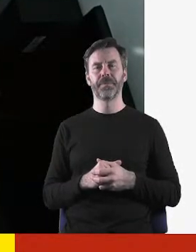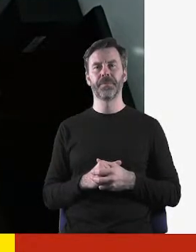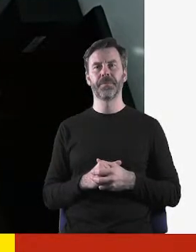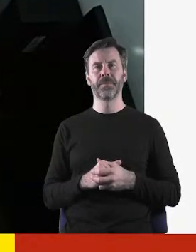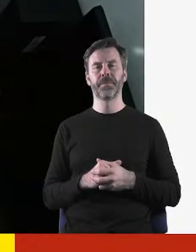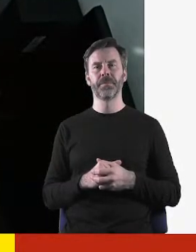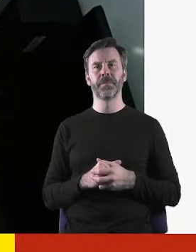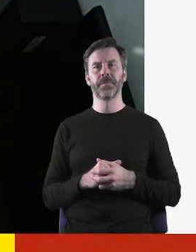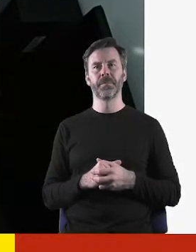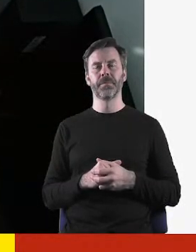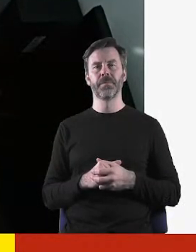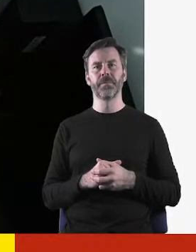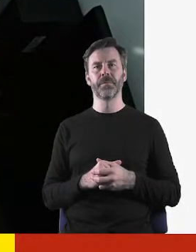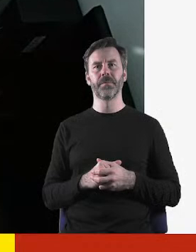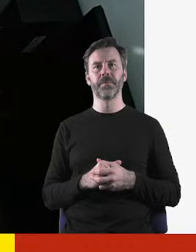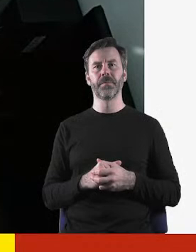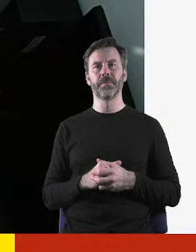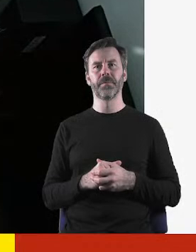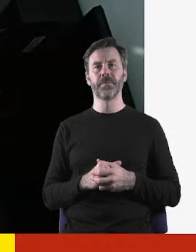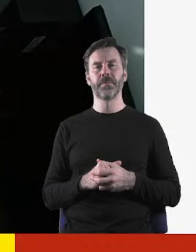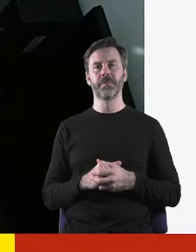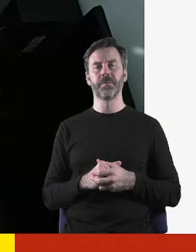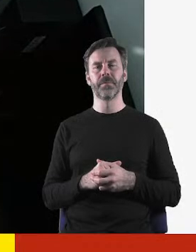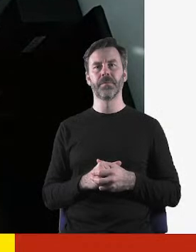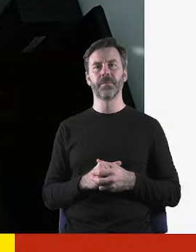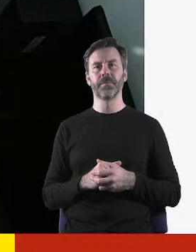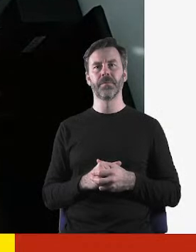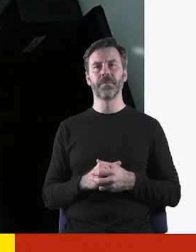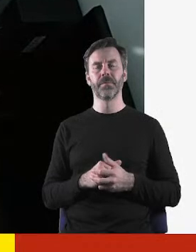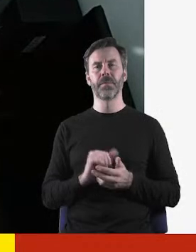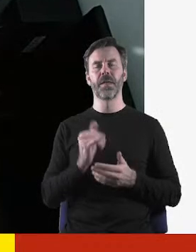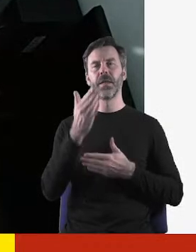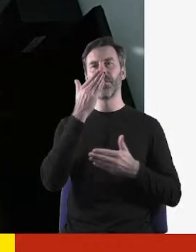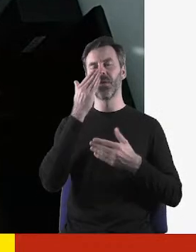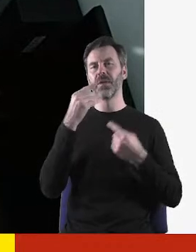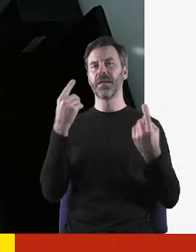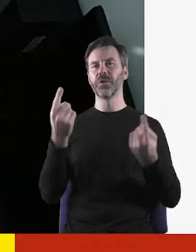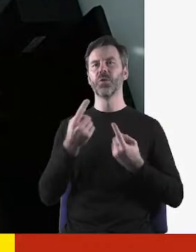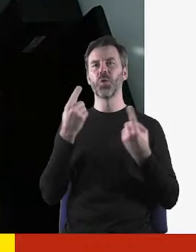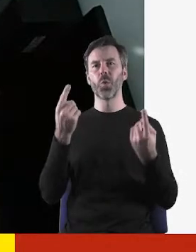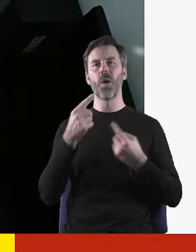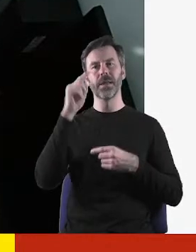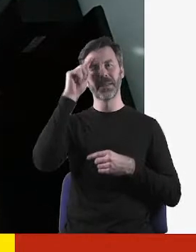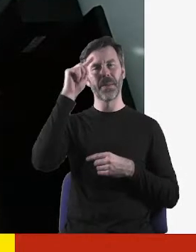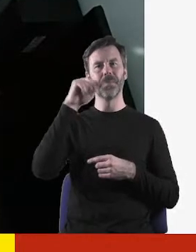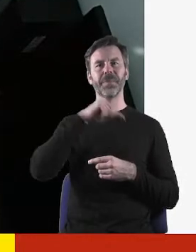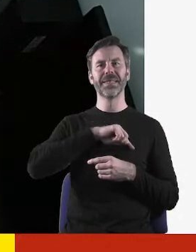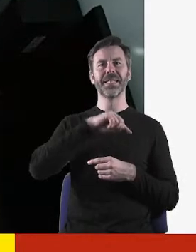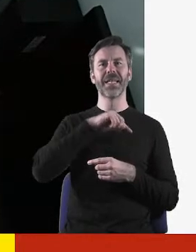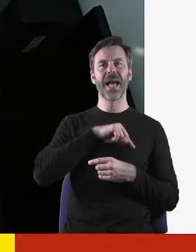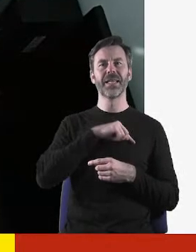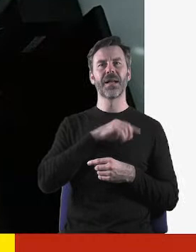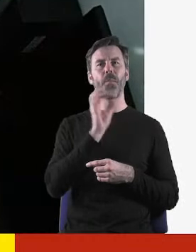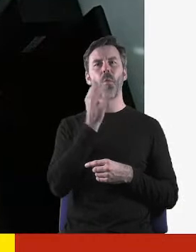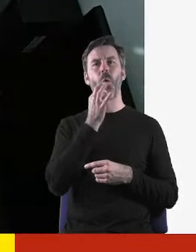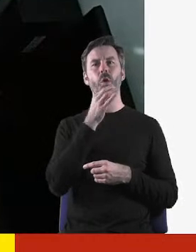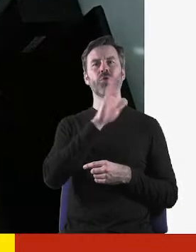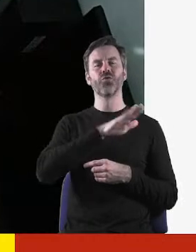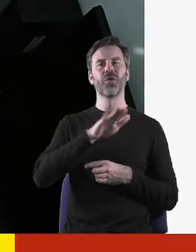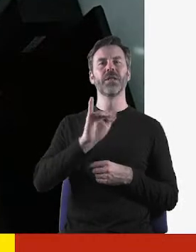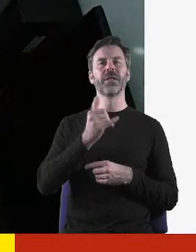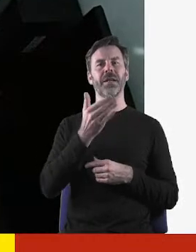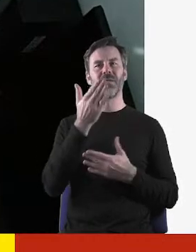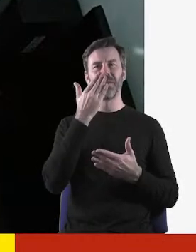na temat sytuacji w psychiatrii dzieci i młodzieży i z tego, że ta sprawa